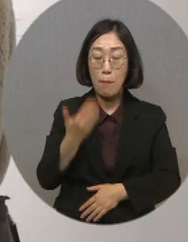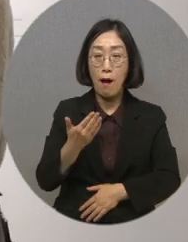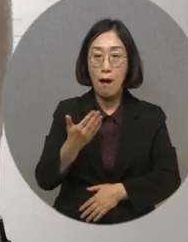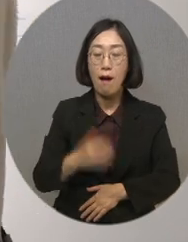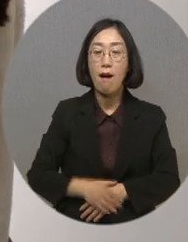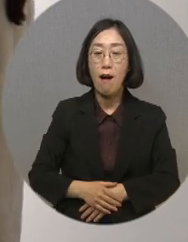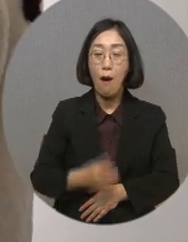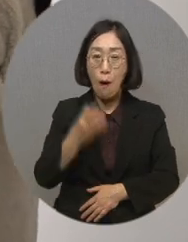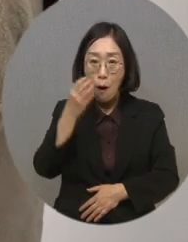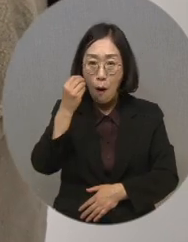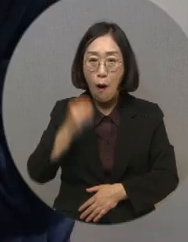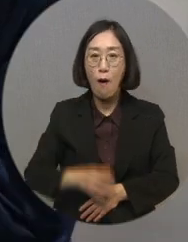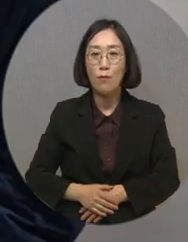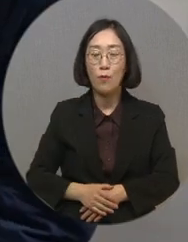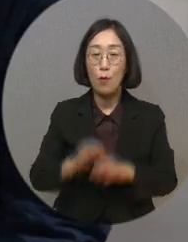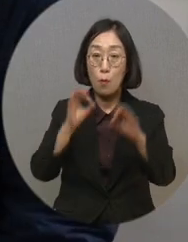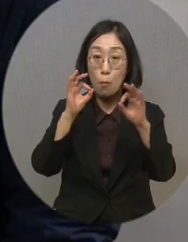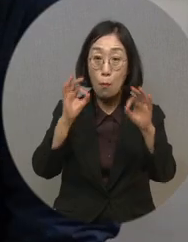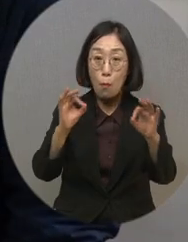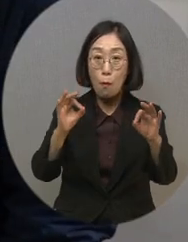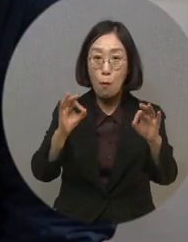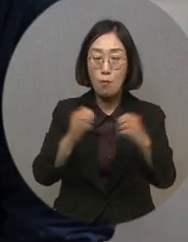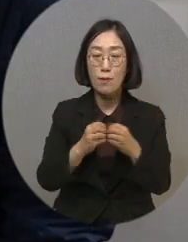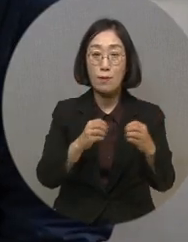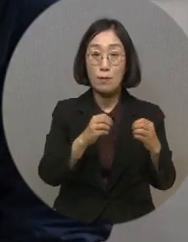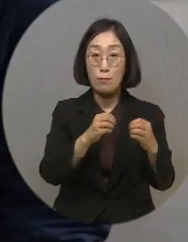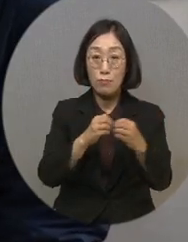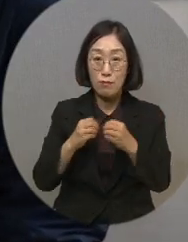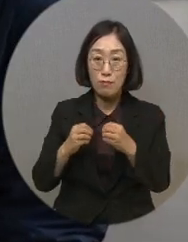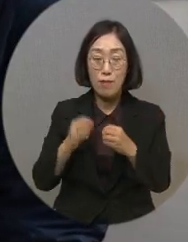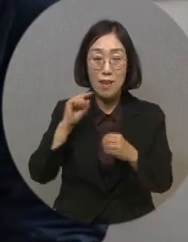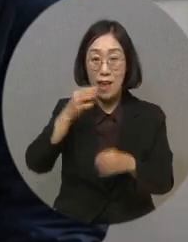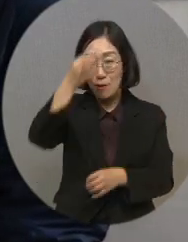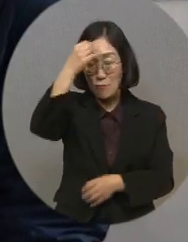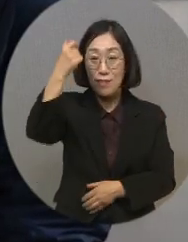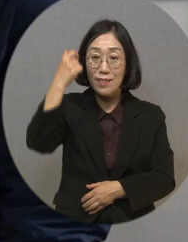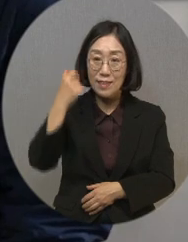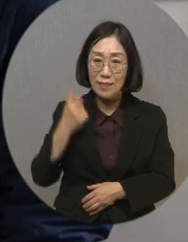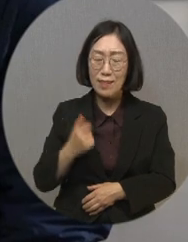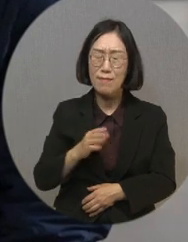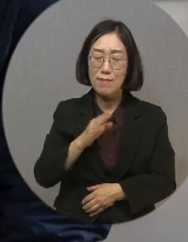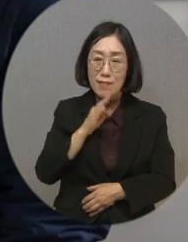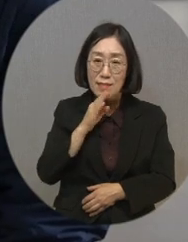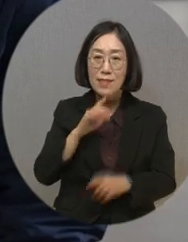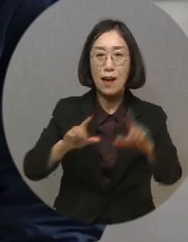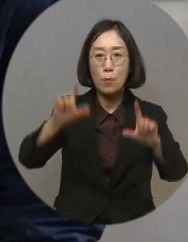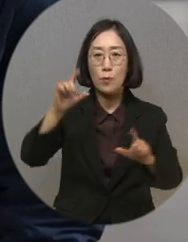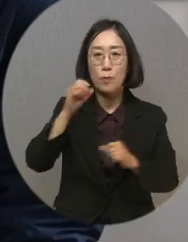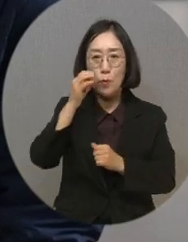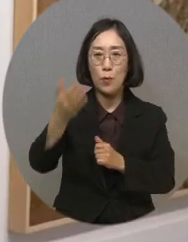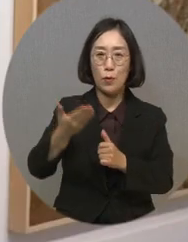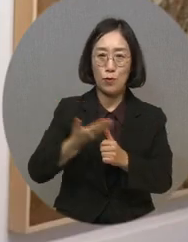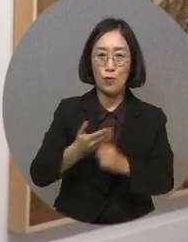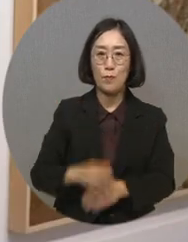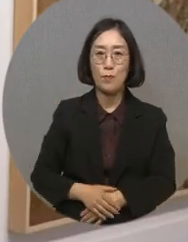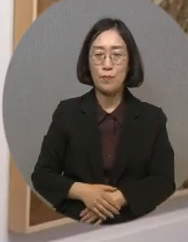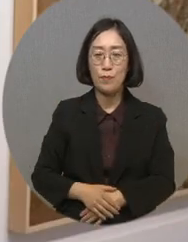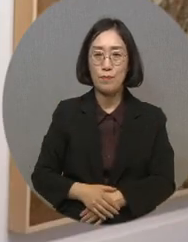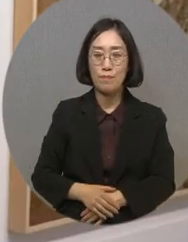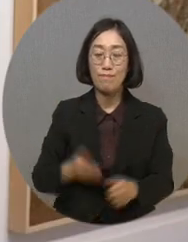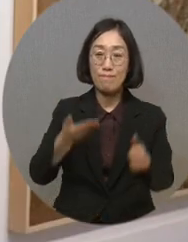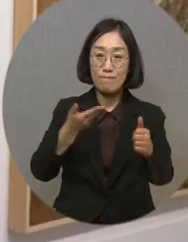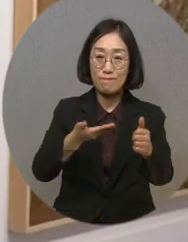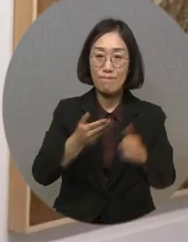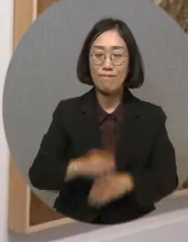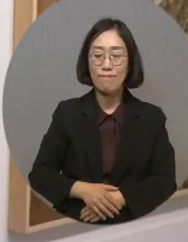신비로움을 선사하며 매번 확장되는 예술 세계의 진수를 보여줍니다. 윤현식